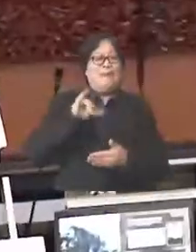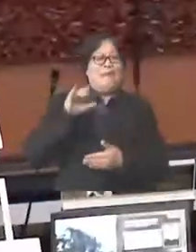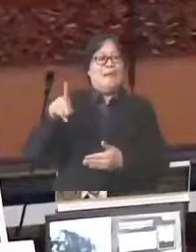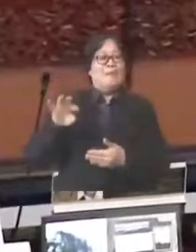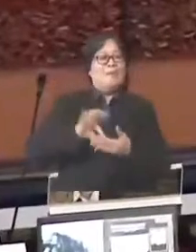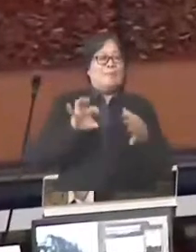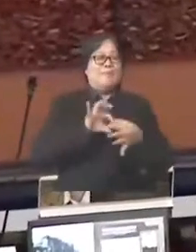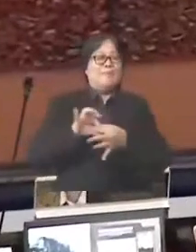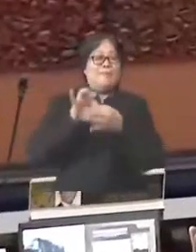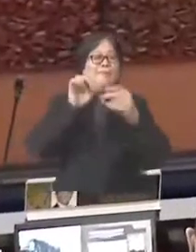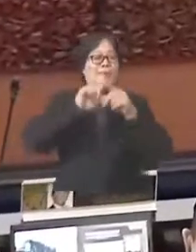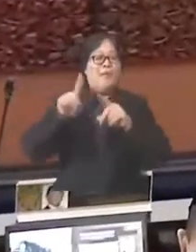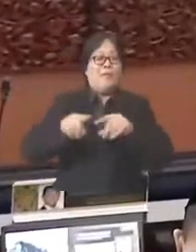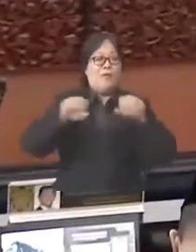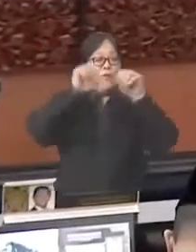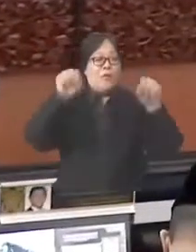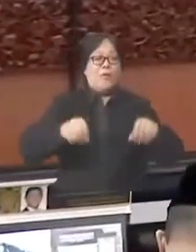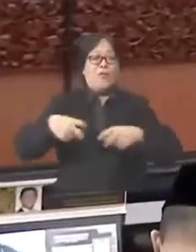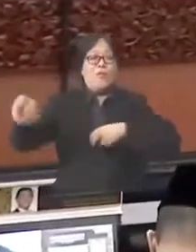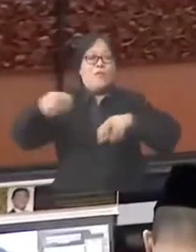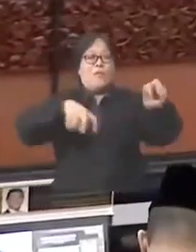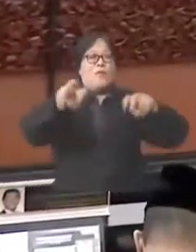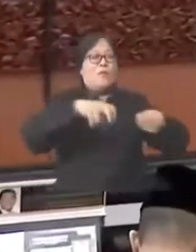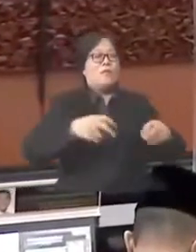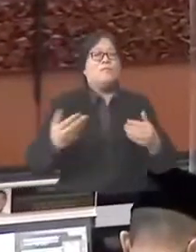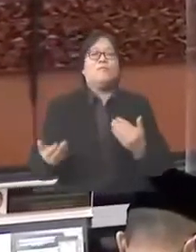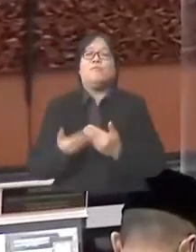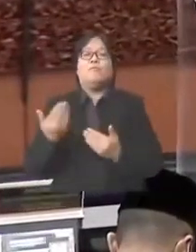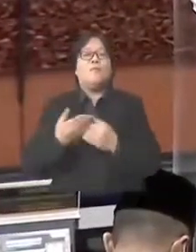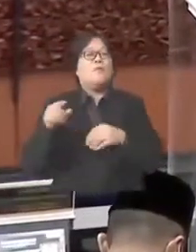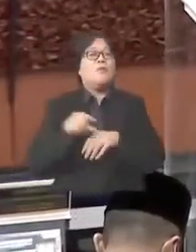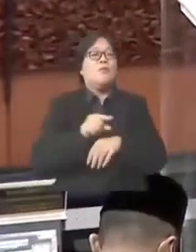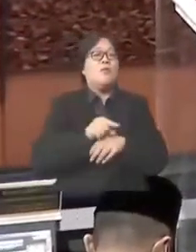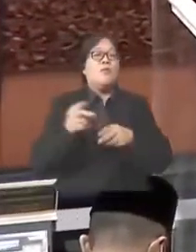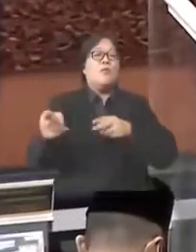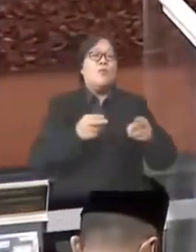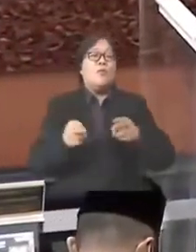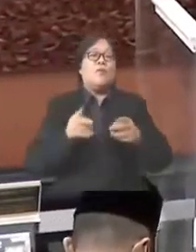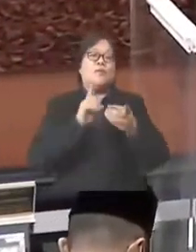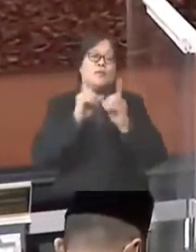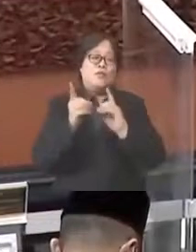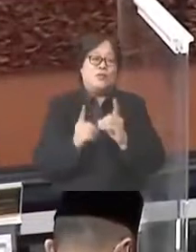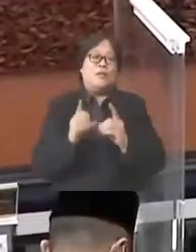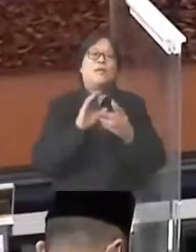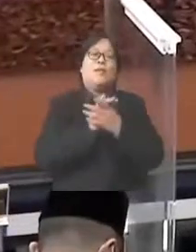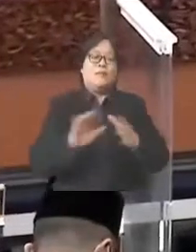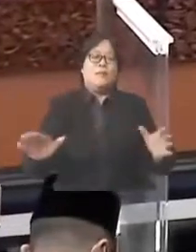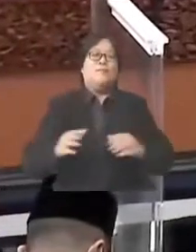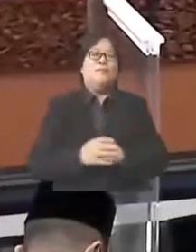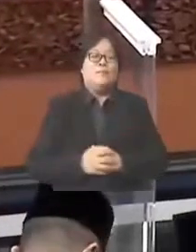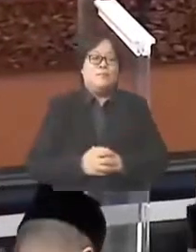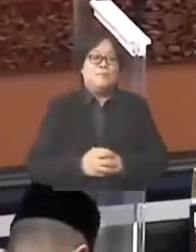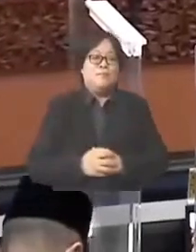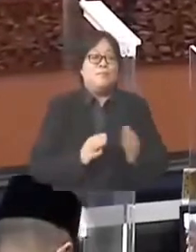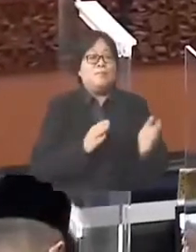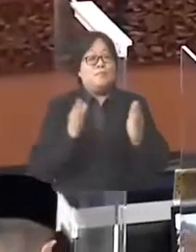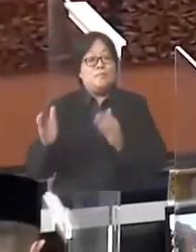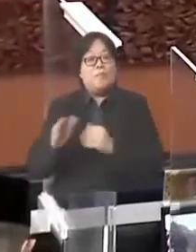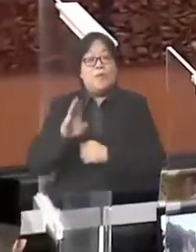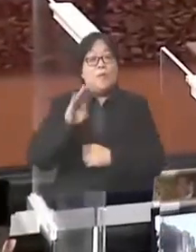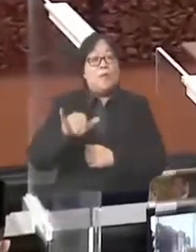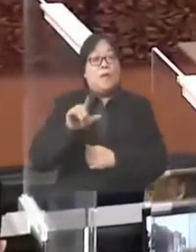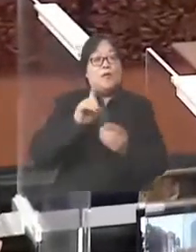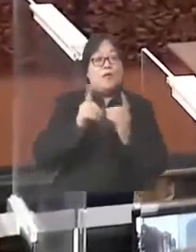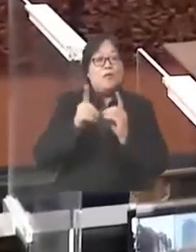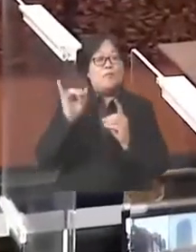kesalinghubungan pelbagai sistem transaksi untuk memudahkan penggunaan berurusan secara digital dan selamat Selain itu